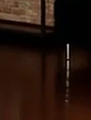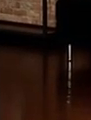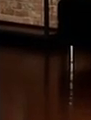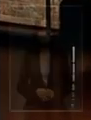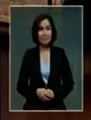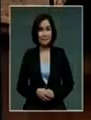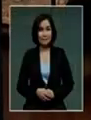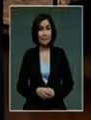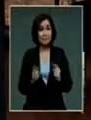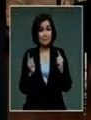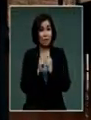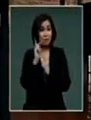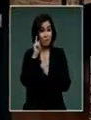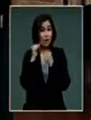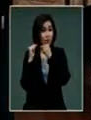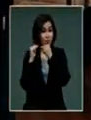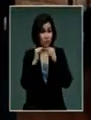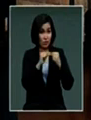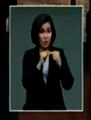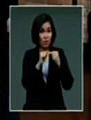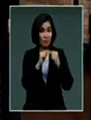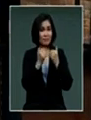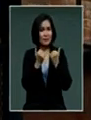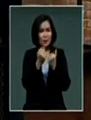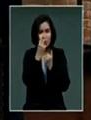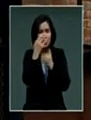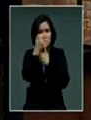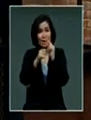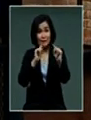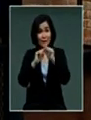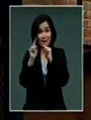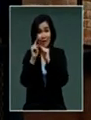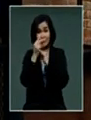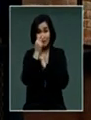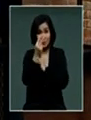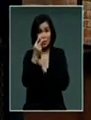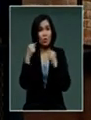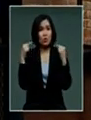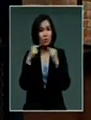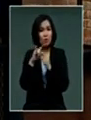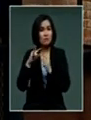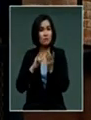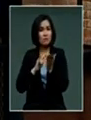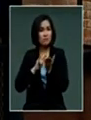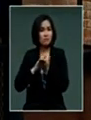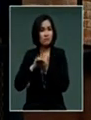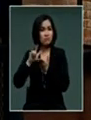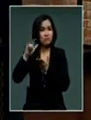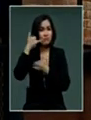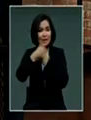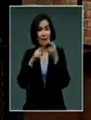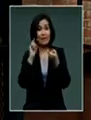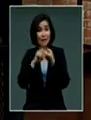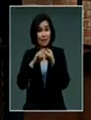6:01 น.นะครับกลับมาอยู่กันต่อกับทันข่าวเช้าช่วงนี้ติดตามสถานการณ์ต่างประเทศไปเริ่มต้นดูอุบัติเหตุเครื่องบินโดยสารของรัสเซียตก